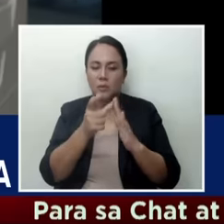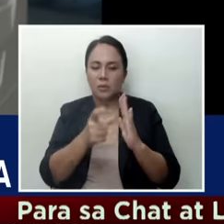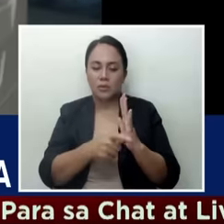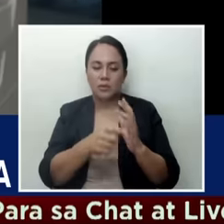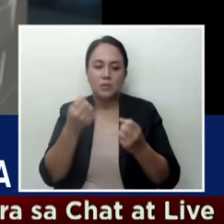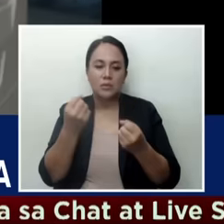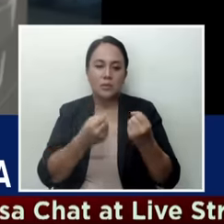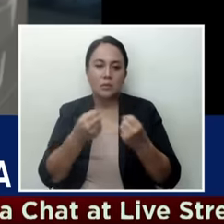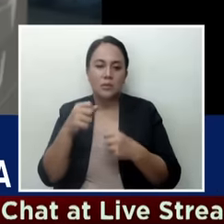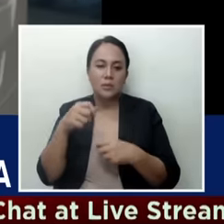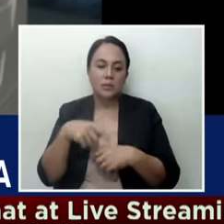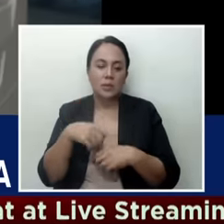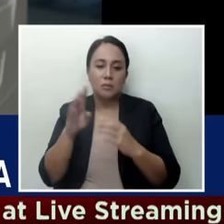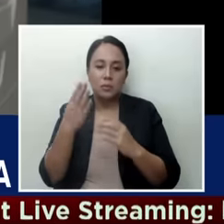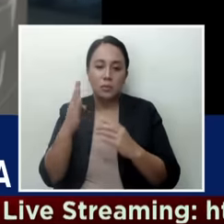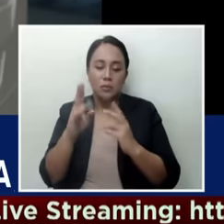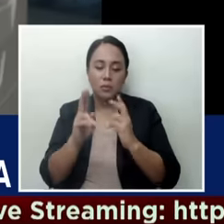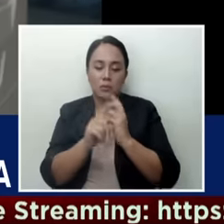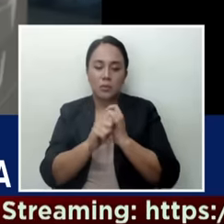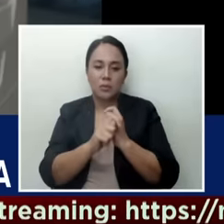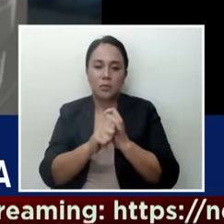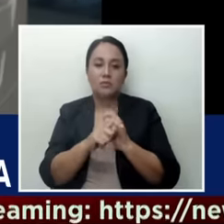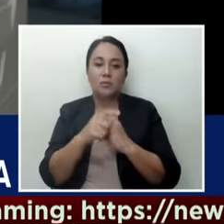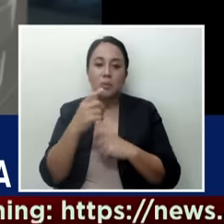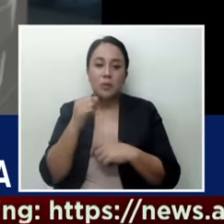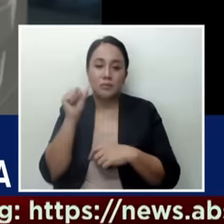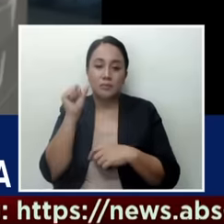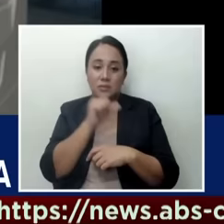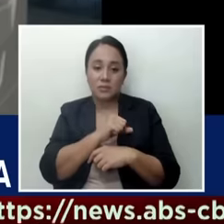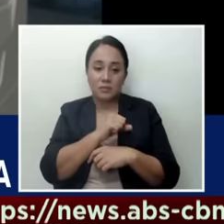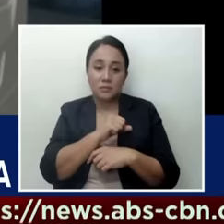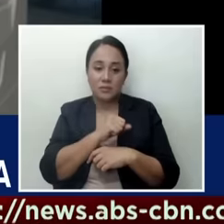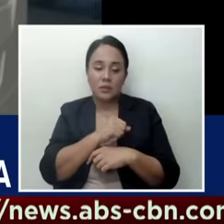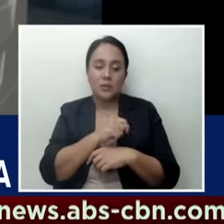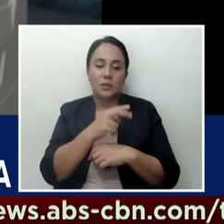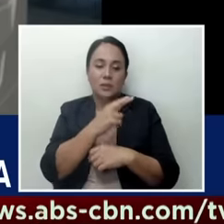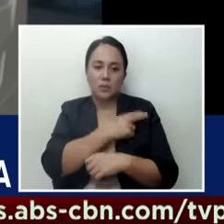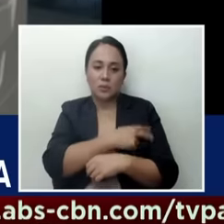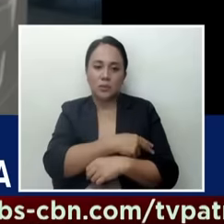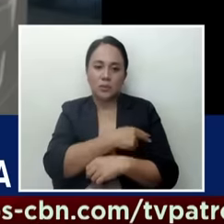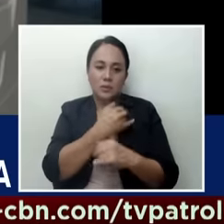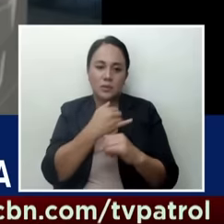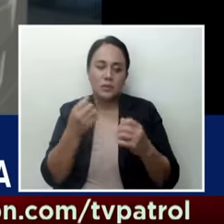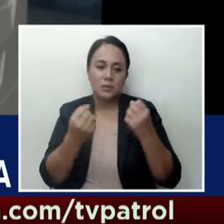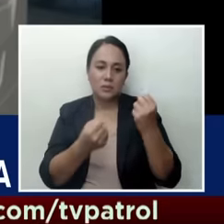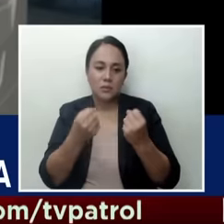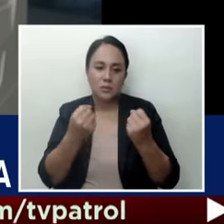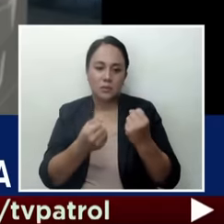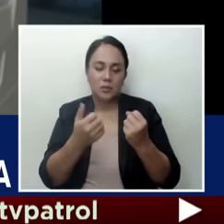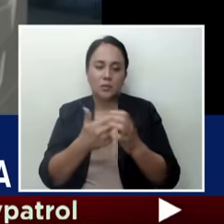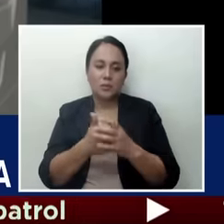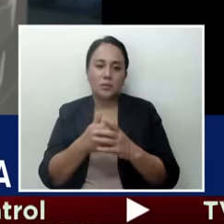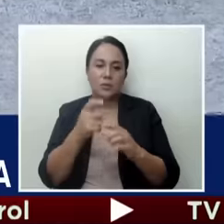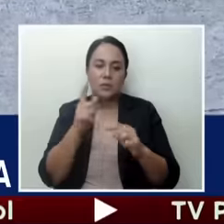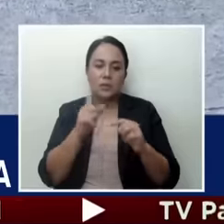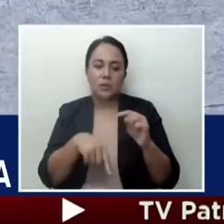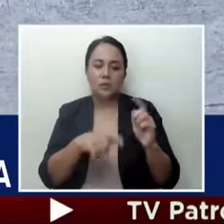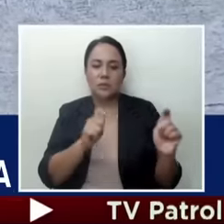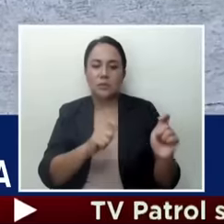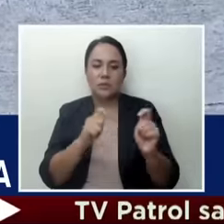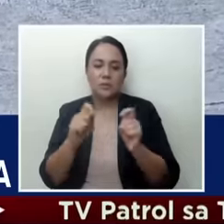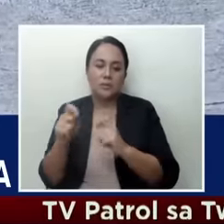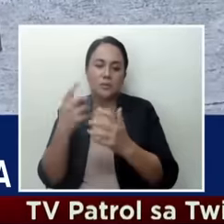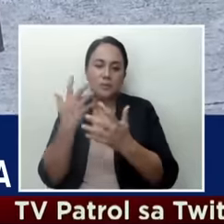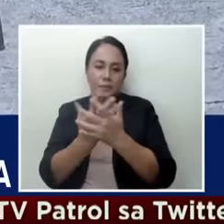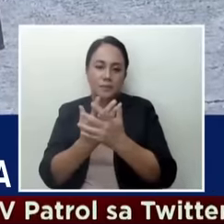ng pickup truck na nagpositibo sa alkohol. Nasa ospital pa rin ang driver kaya hindi pa mailipat sa